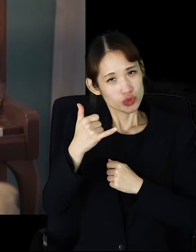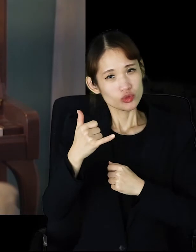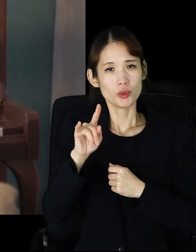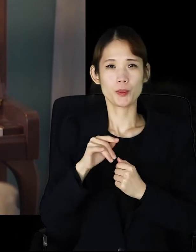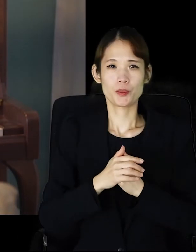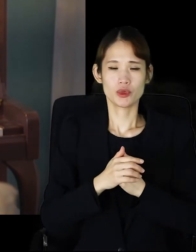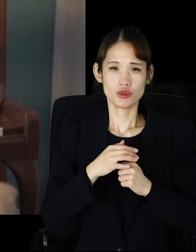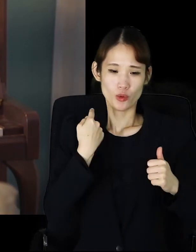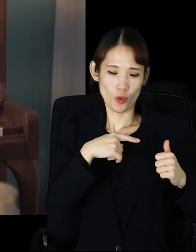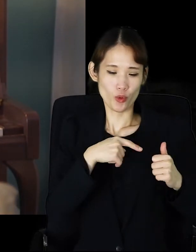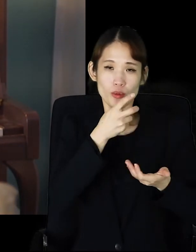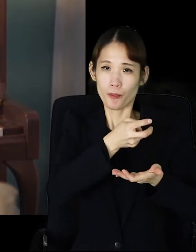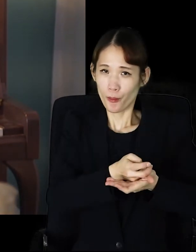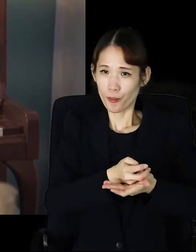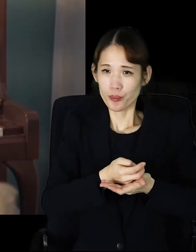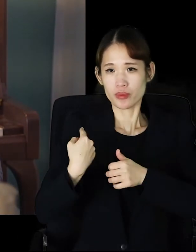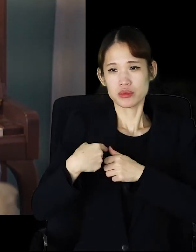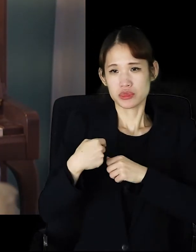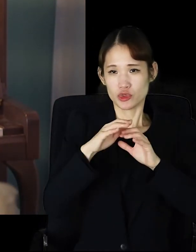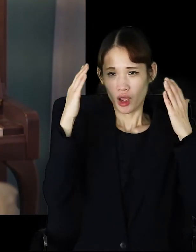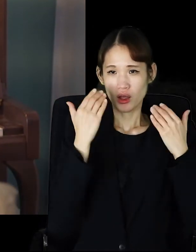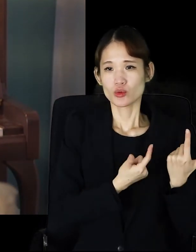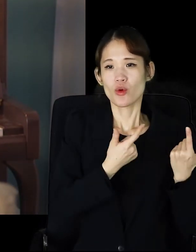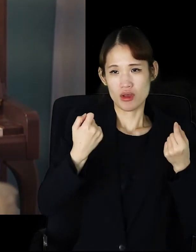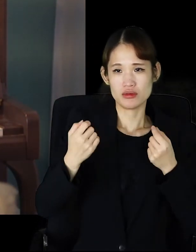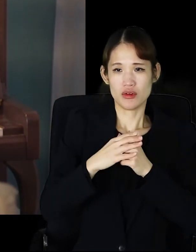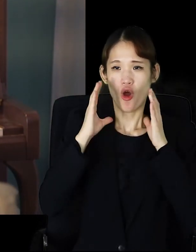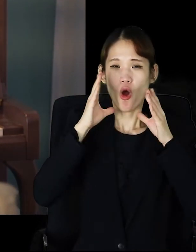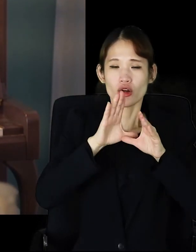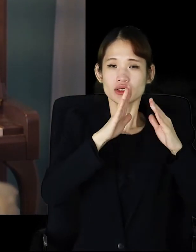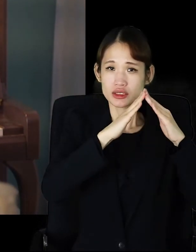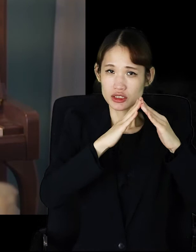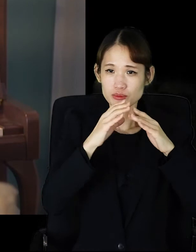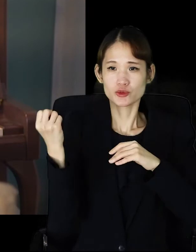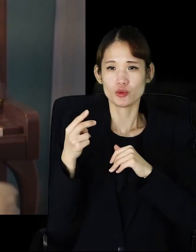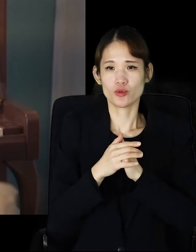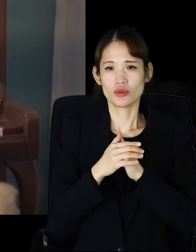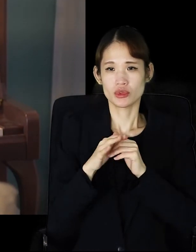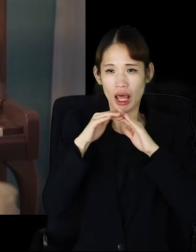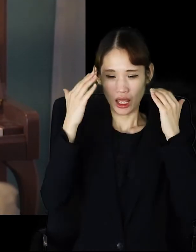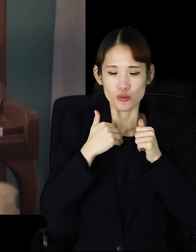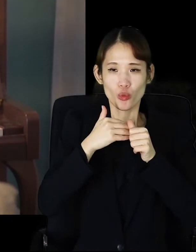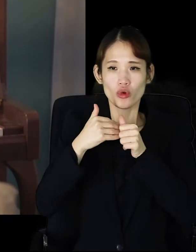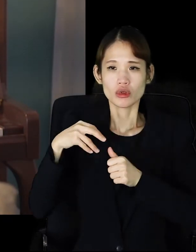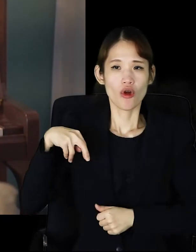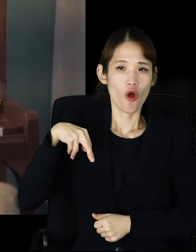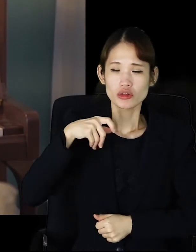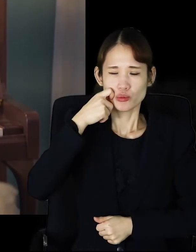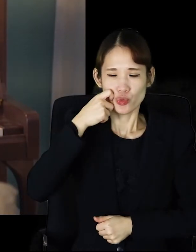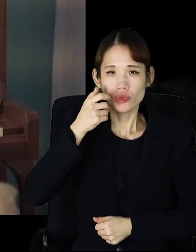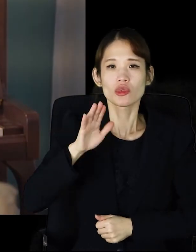부모님의 교육 방침이라 해야 되나? 모든 아이들과 똑같이 어린이집부터 시작해가지고 다 보내신 거예요. 걷지도